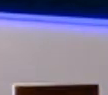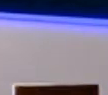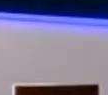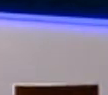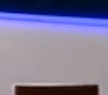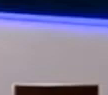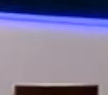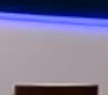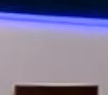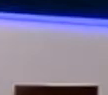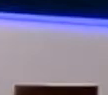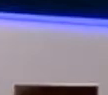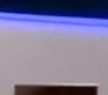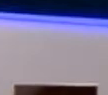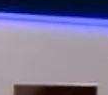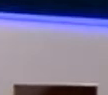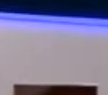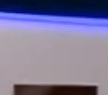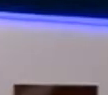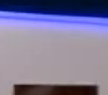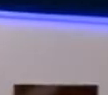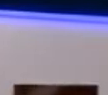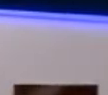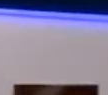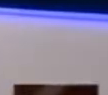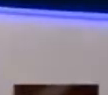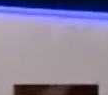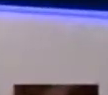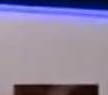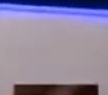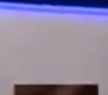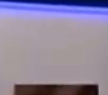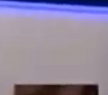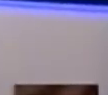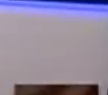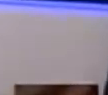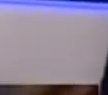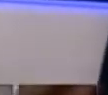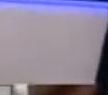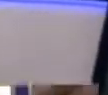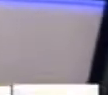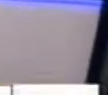Baik, dengan itu, Assalamualaikum. Dan salam satu Malaysia.